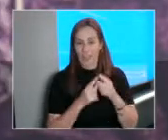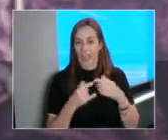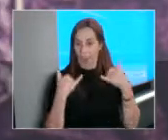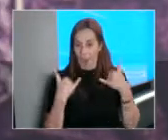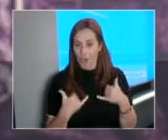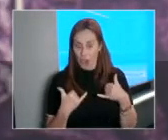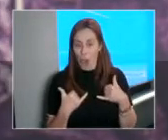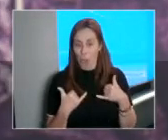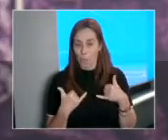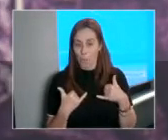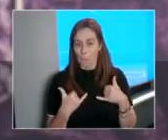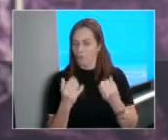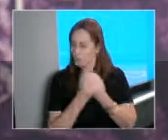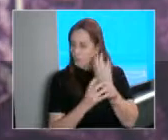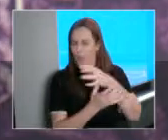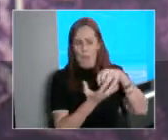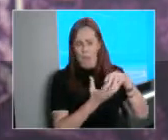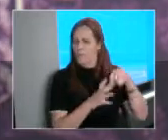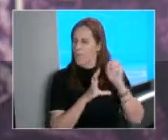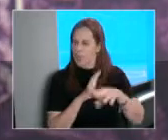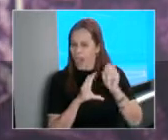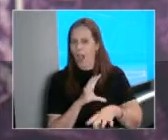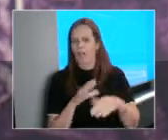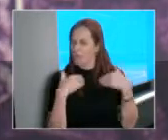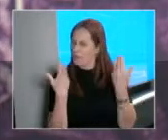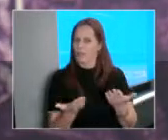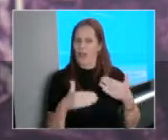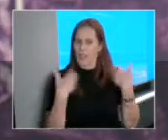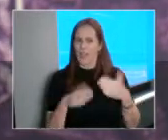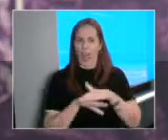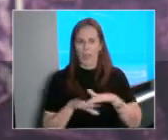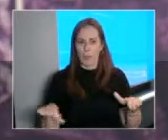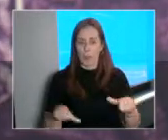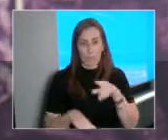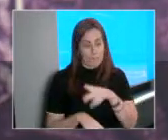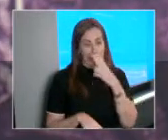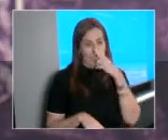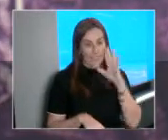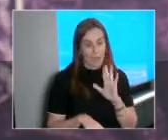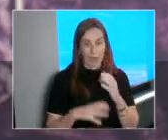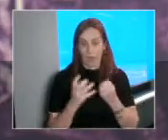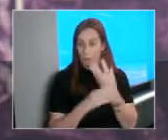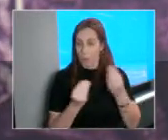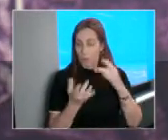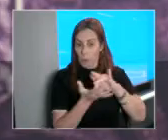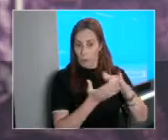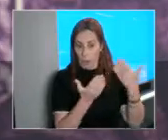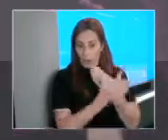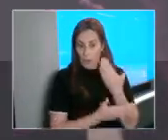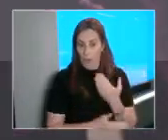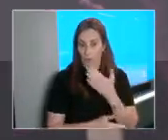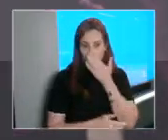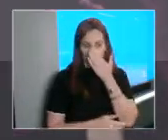היום הוא בנה יישובים ותרם ליישובים ונתן אדמות חקלאיות. אתם מנסים להקים יישובים חדשים?